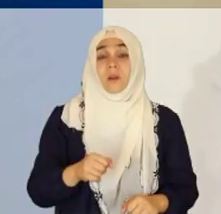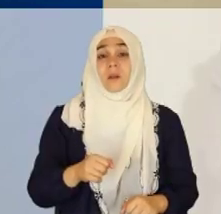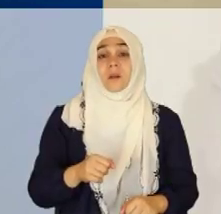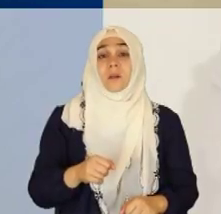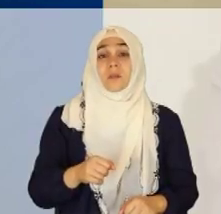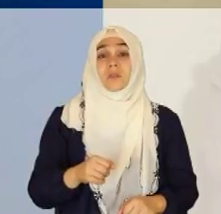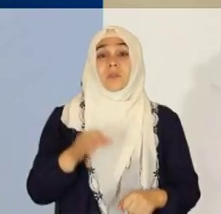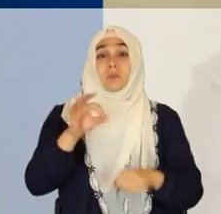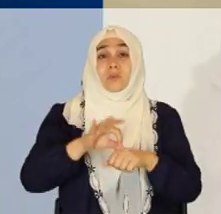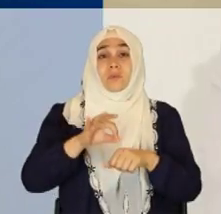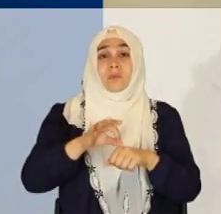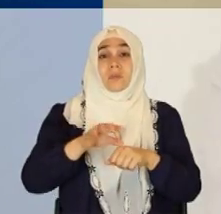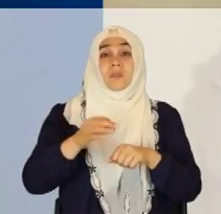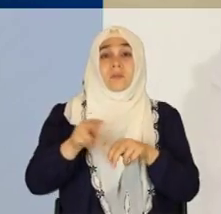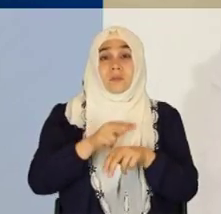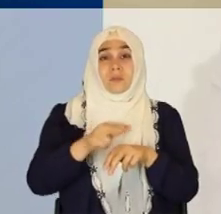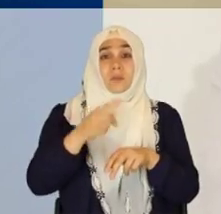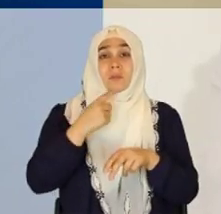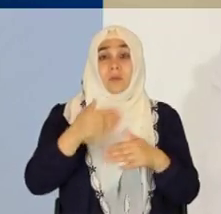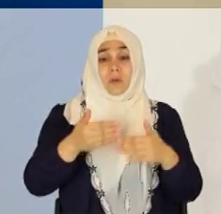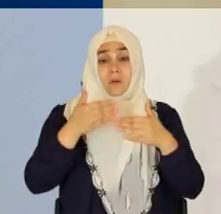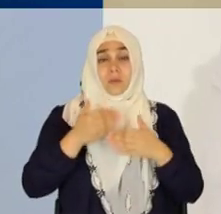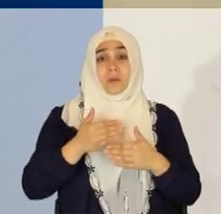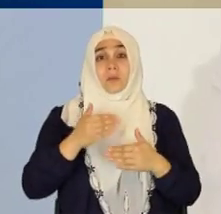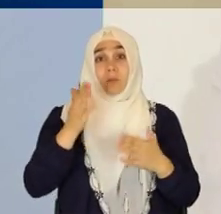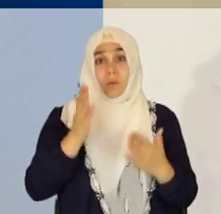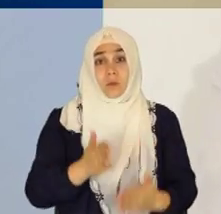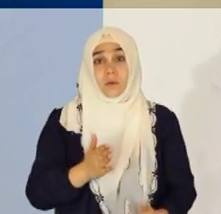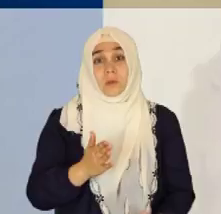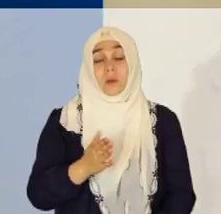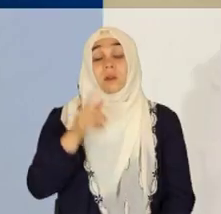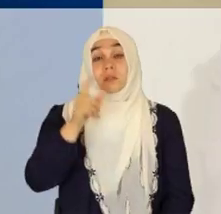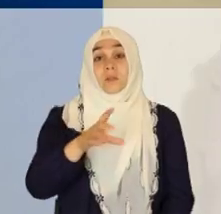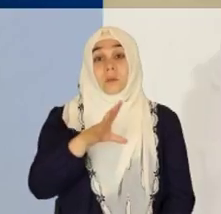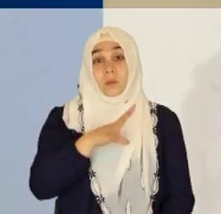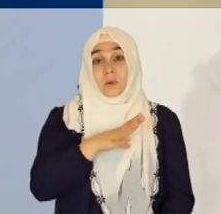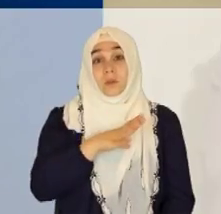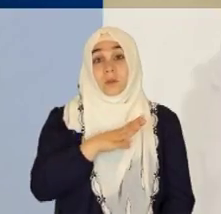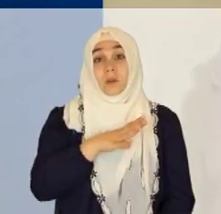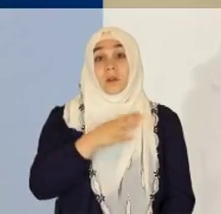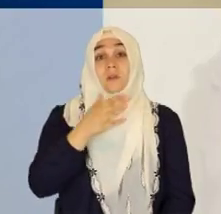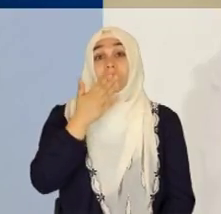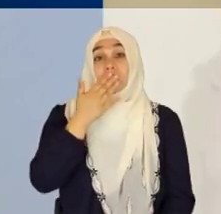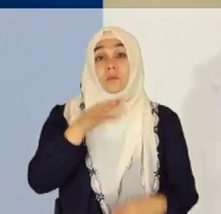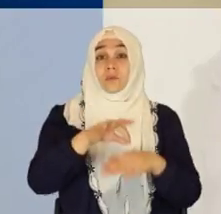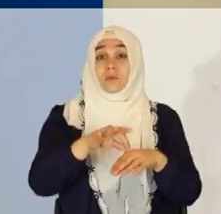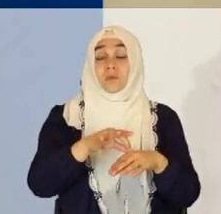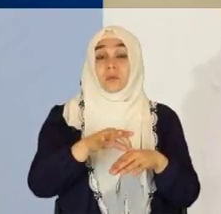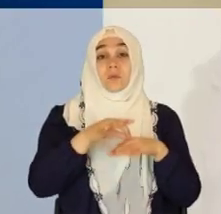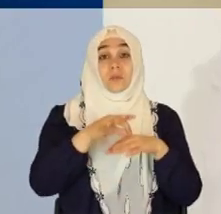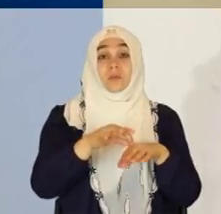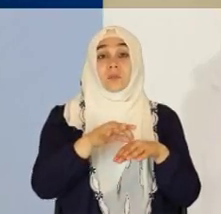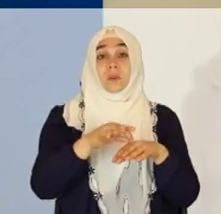Bemorligini tuzalishi, orqaga surilish xavfi bor. Ana shunday paytlarda bemor odam